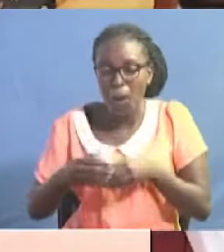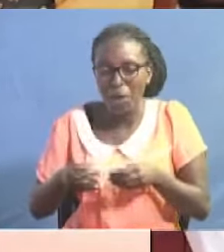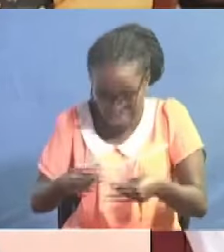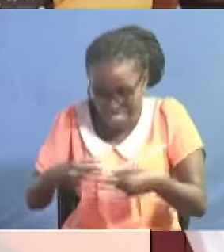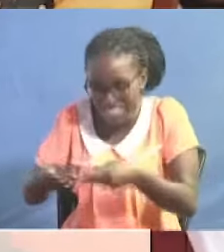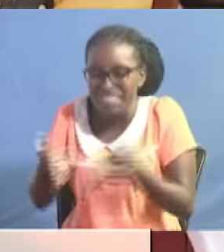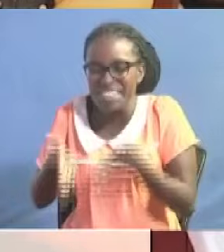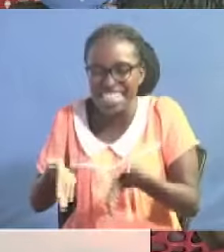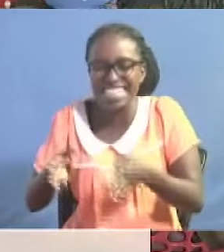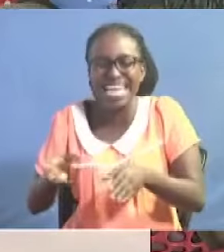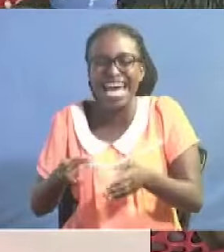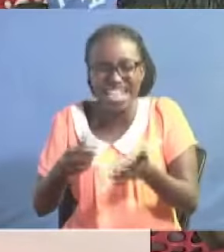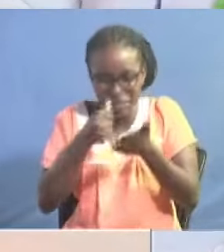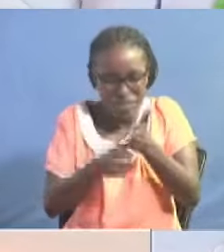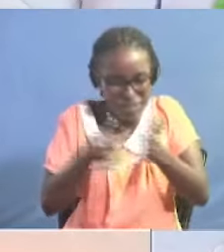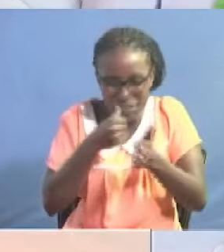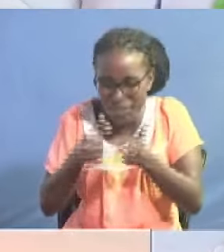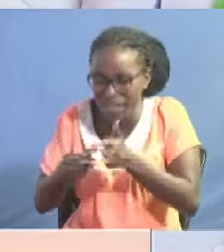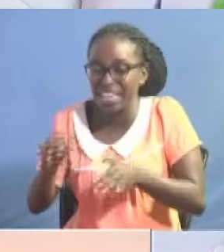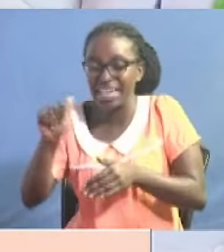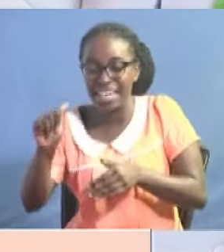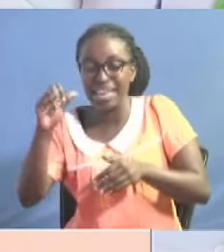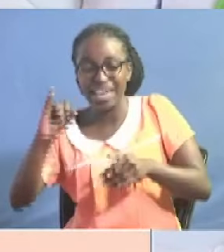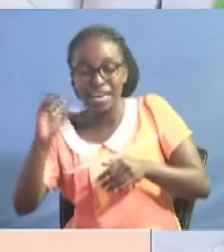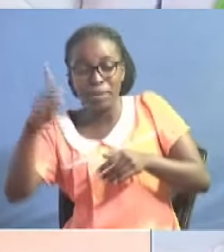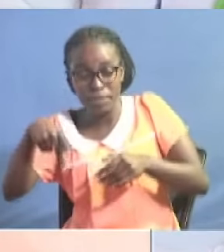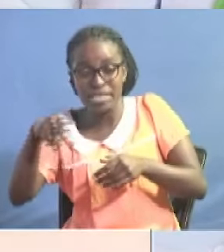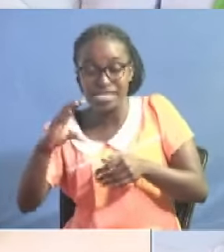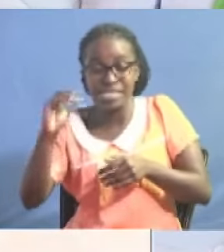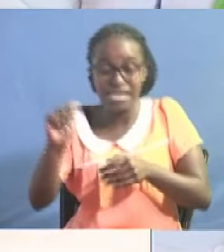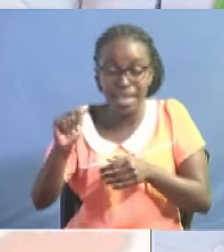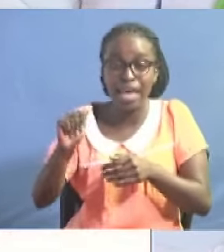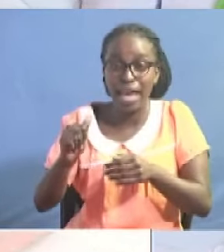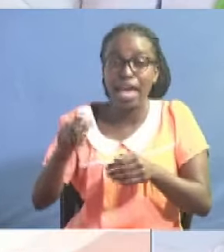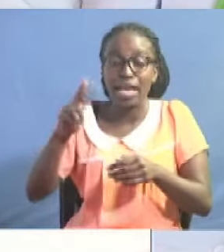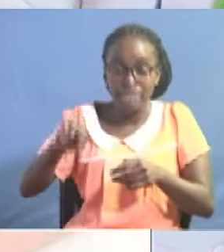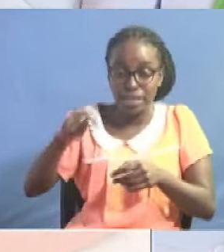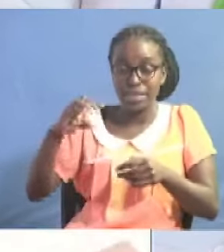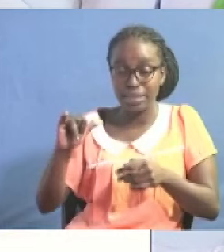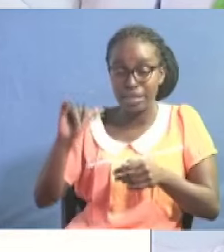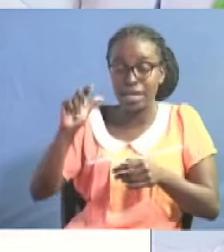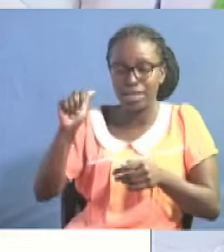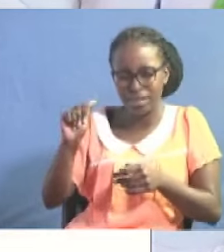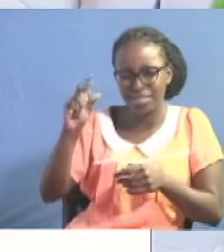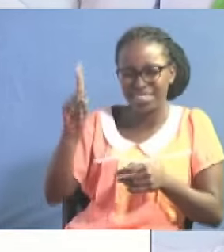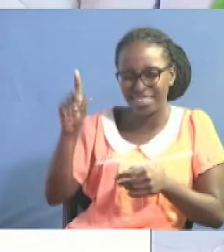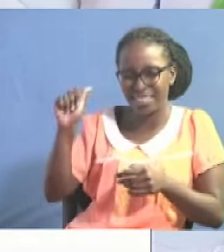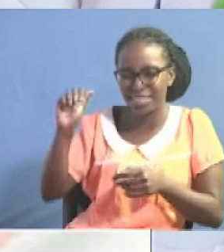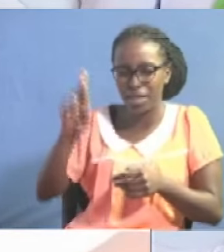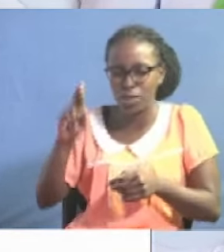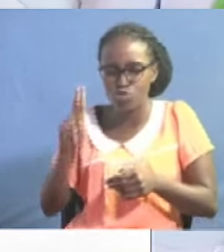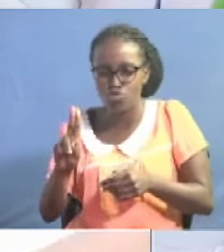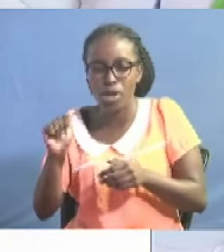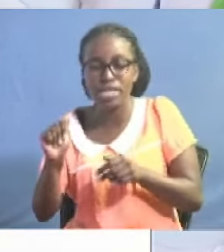cheki ya kujenga kanisa la AIPCA Ndongino, kaunti ya Nyandarua, alikokuwa amehudhuria ibada leo yalikinzana na